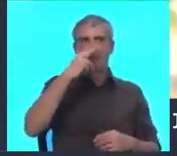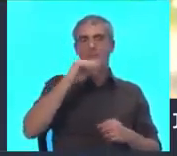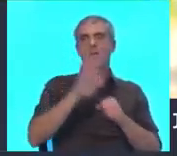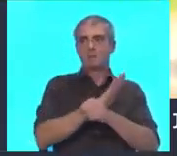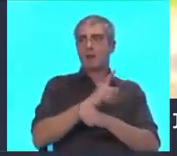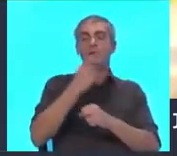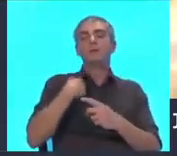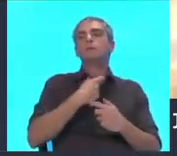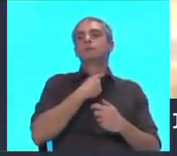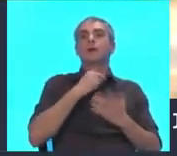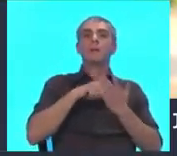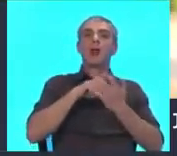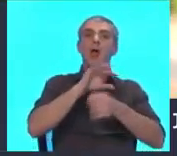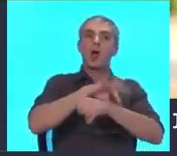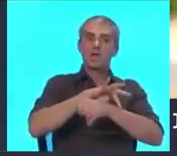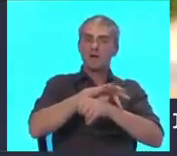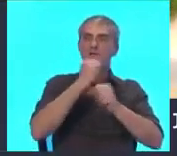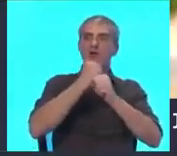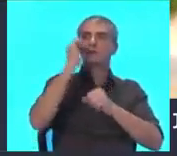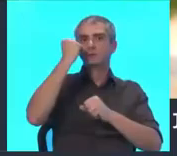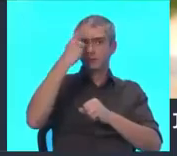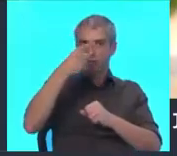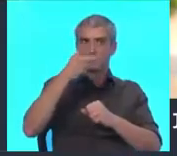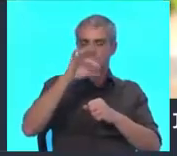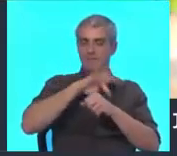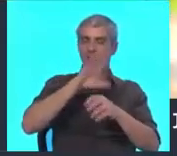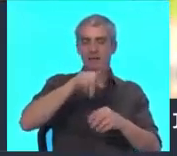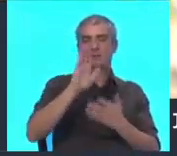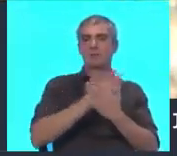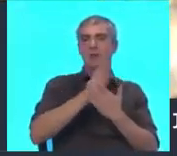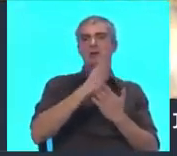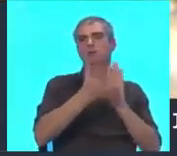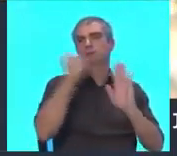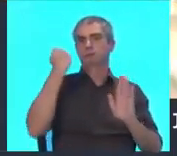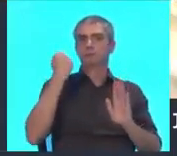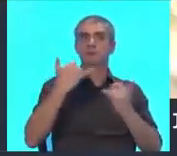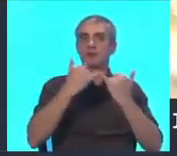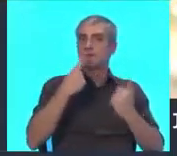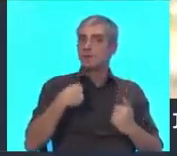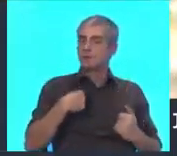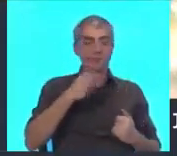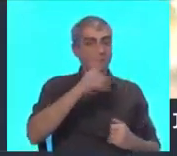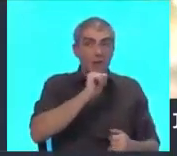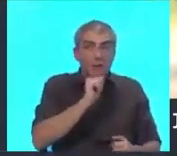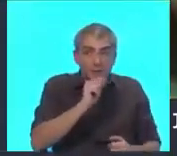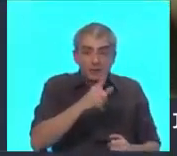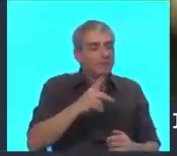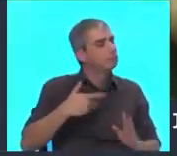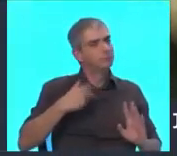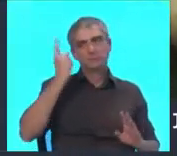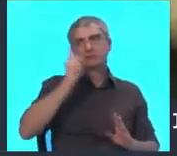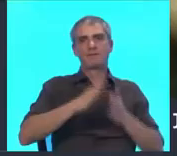בעל כוחי, כי הרופא והעובדים סוציאליים בדרכה הדלת החליטו, וברווחה הבאה כמו לנסות, אם את מסרבת, אנחנו מוצאים צוות